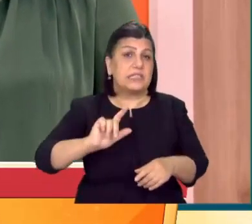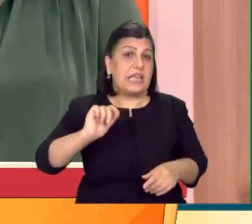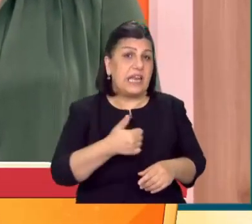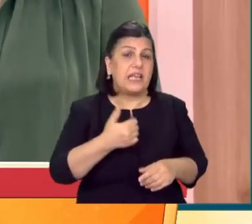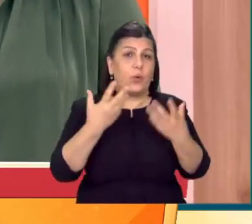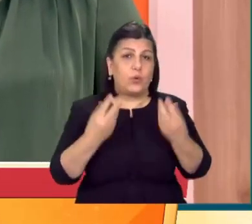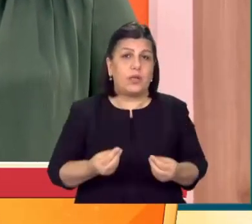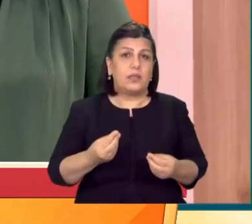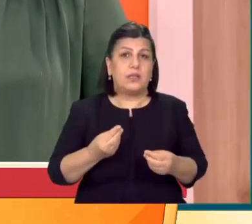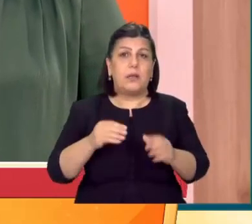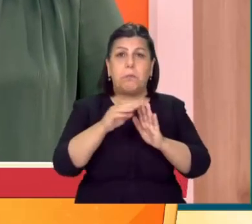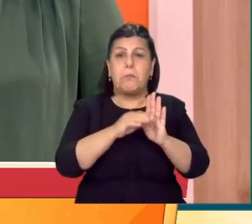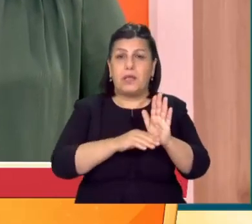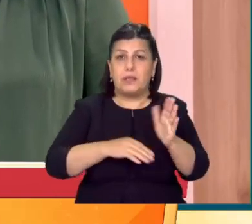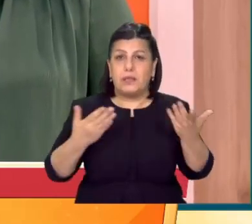olan